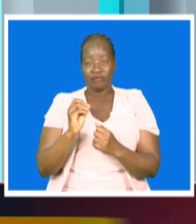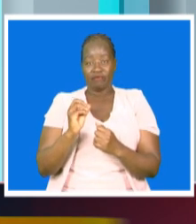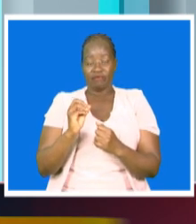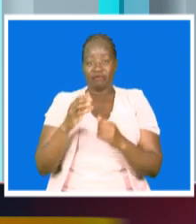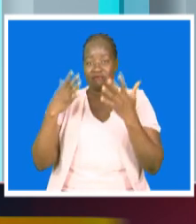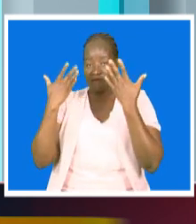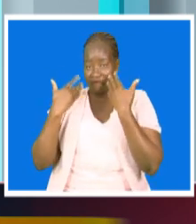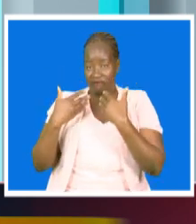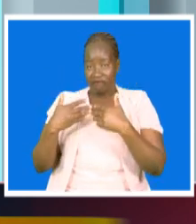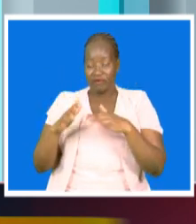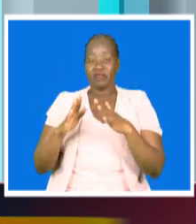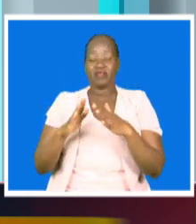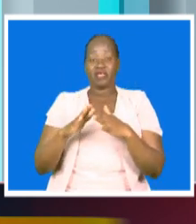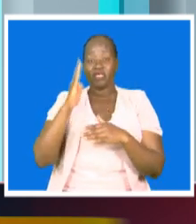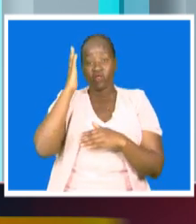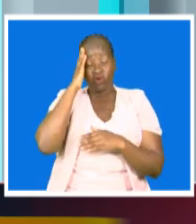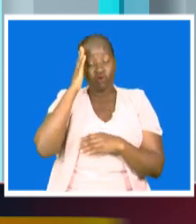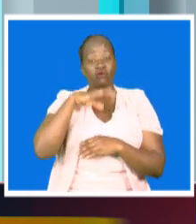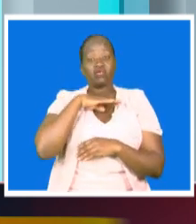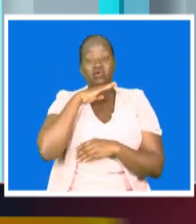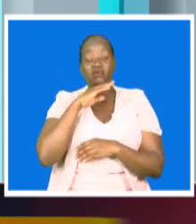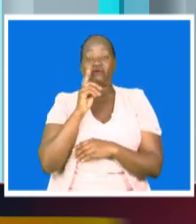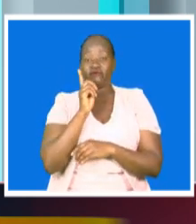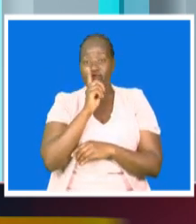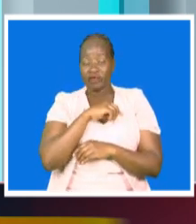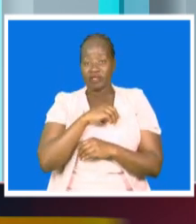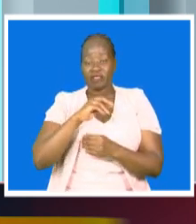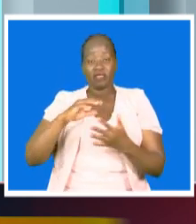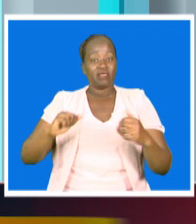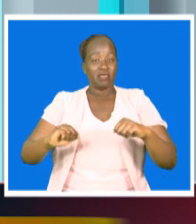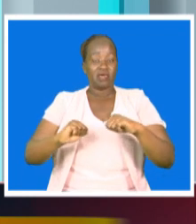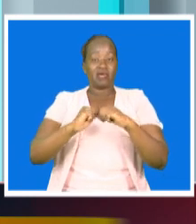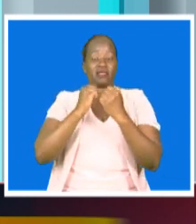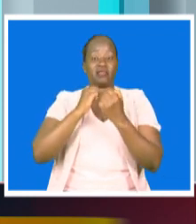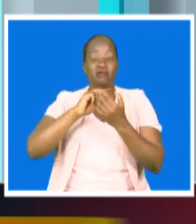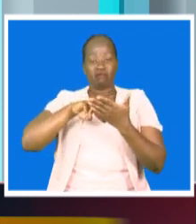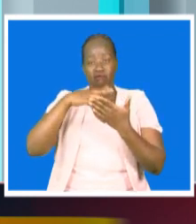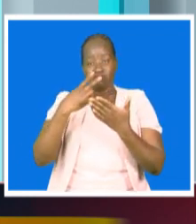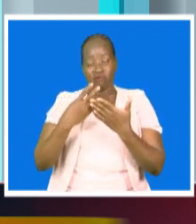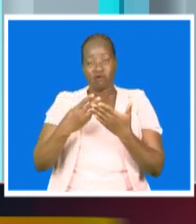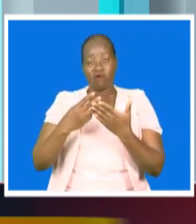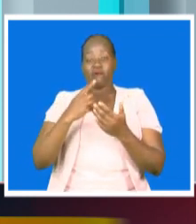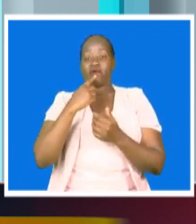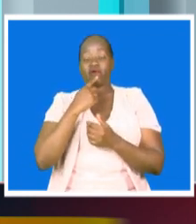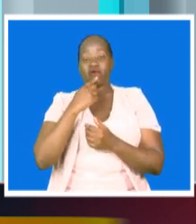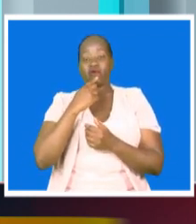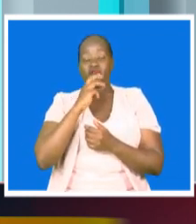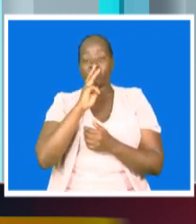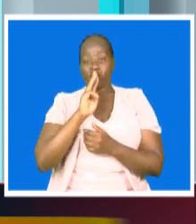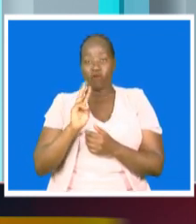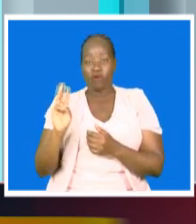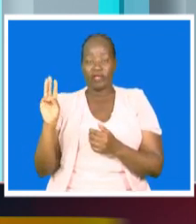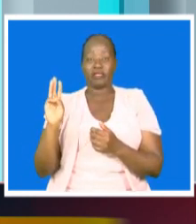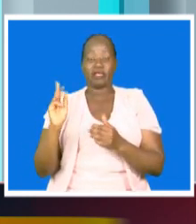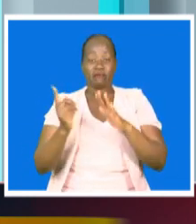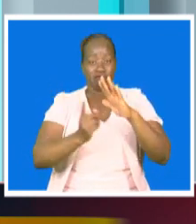marikitie wekiro mkode kukuromba kwete Thini wa mutino wa itweka mwena wa Pokot ya idhwero Kulikana na